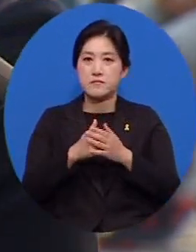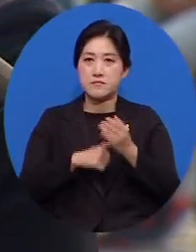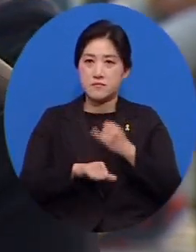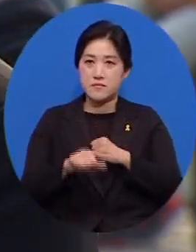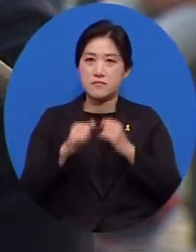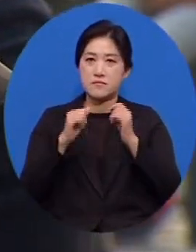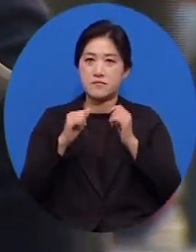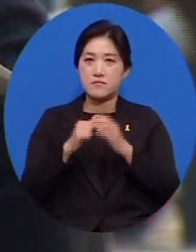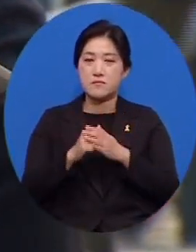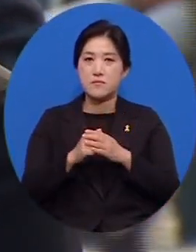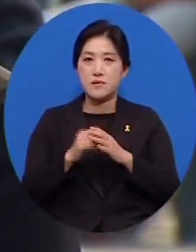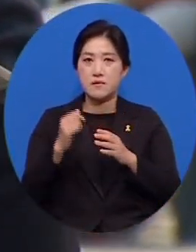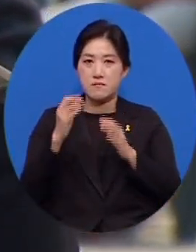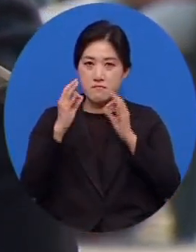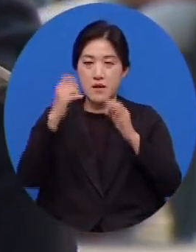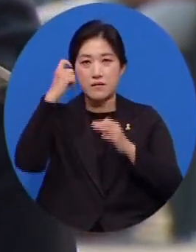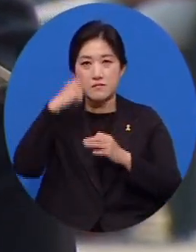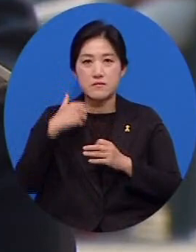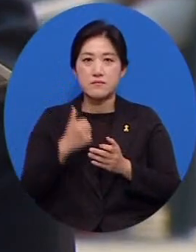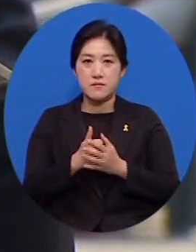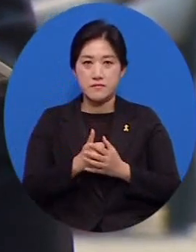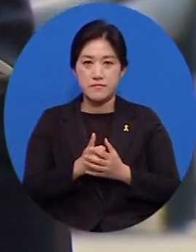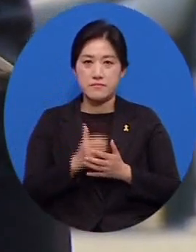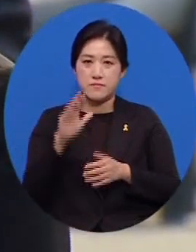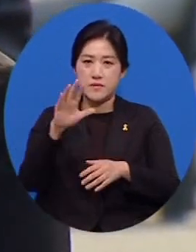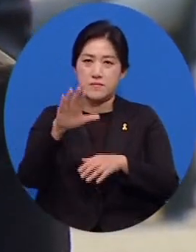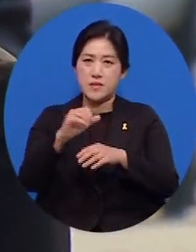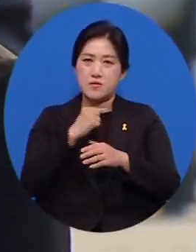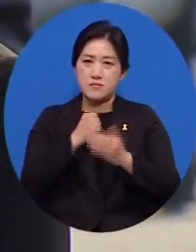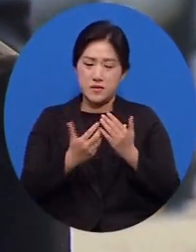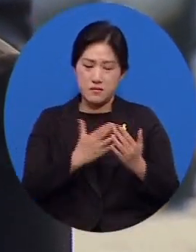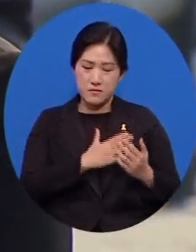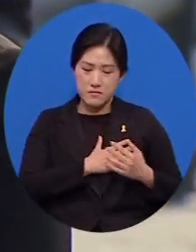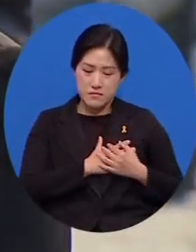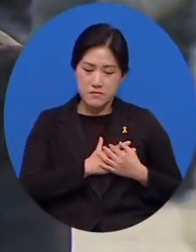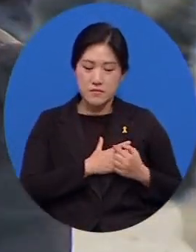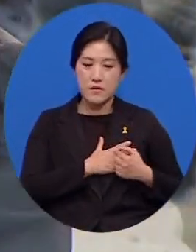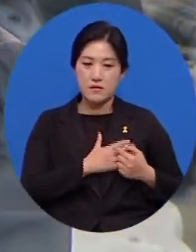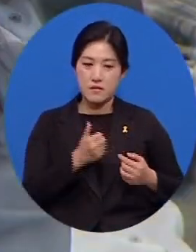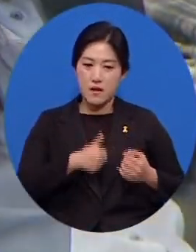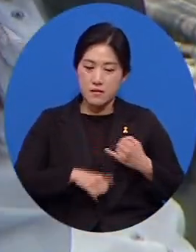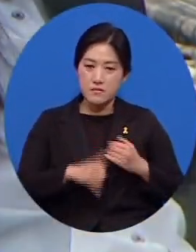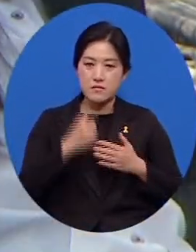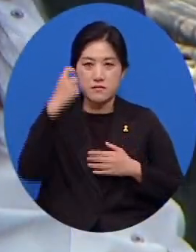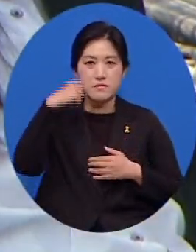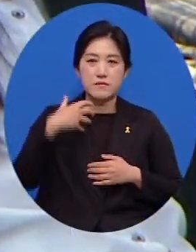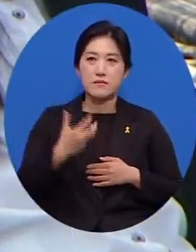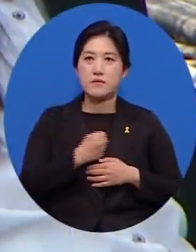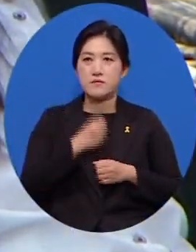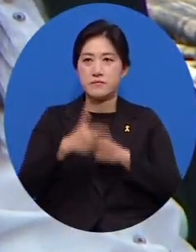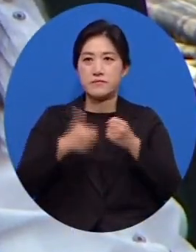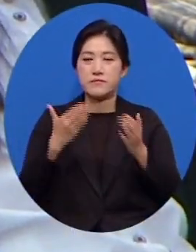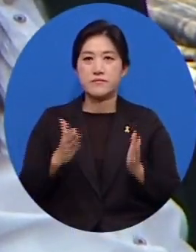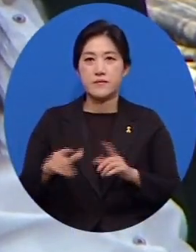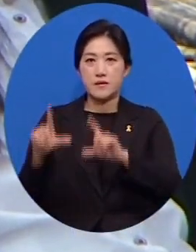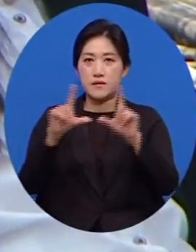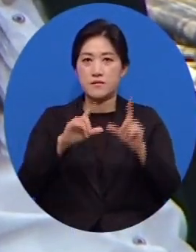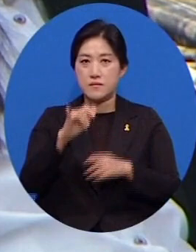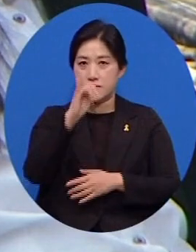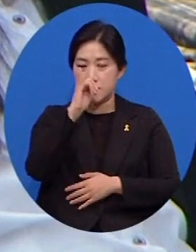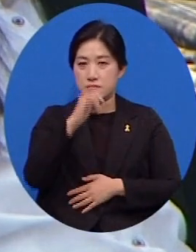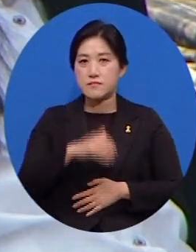만지고 싶으면 가슴에 손을 올리며 지난 6년 우리는 아이들과 함께 살아왔습니다.